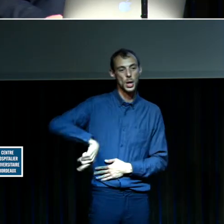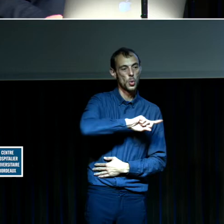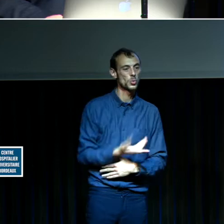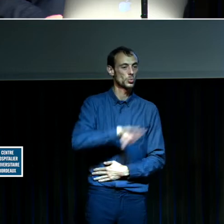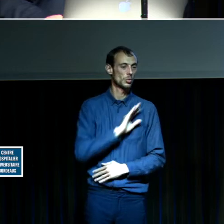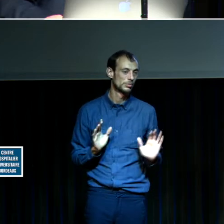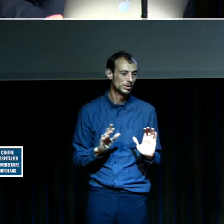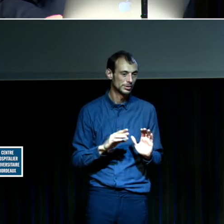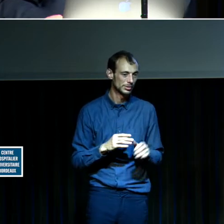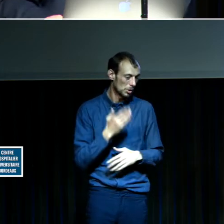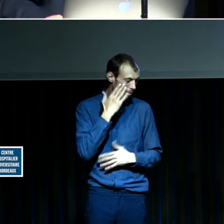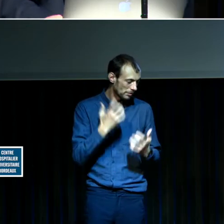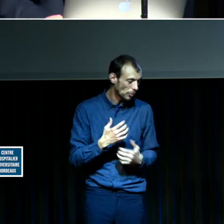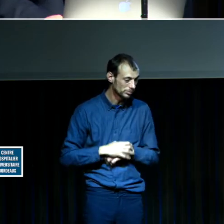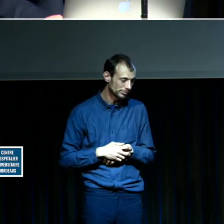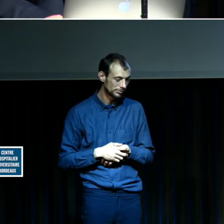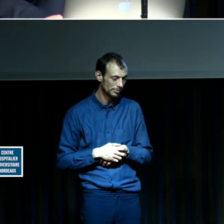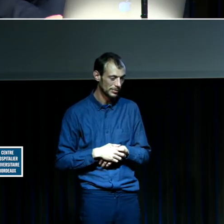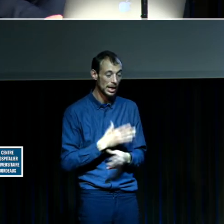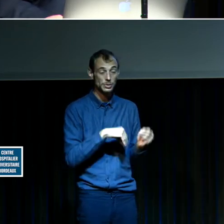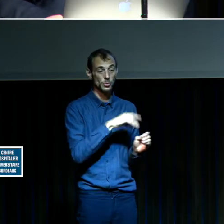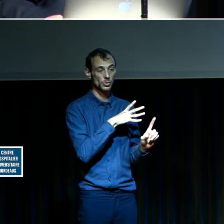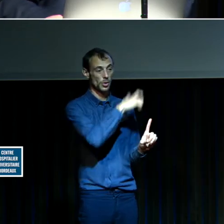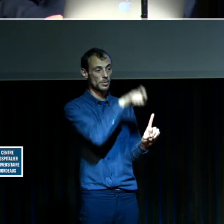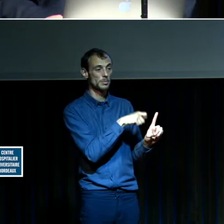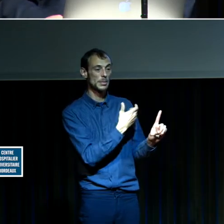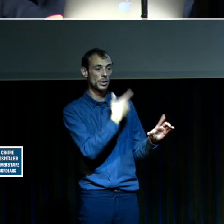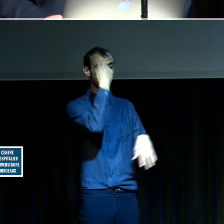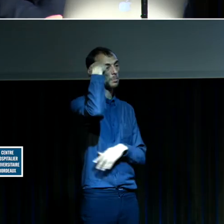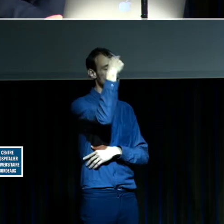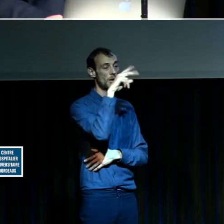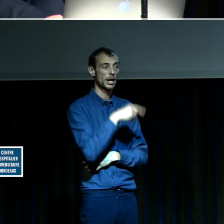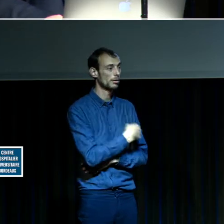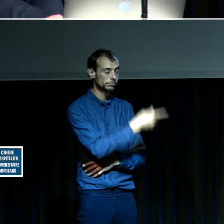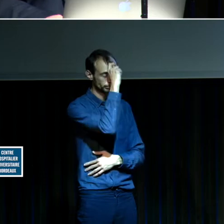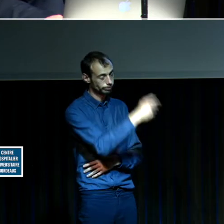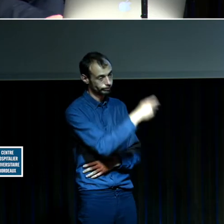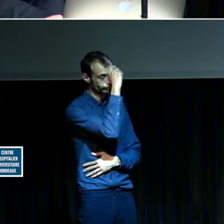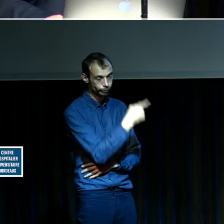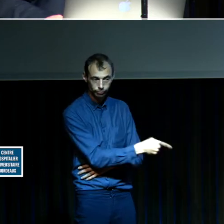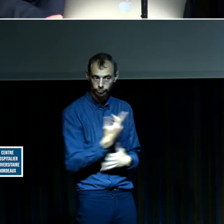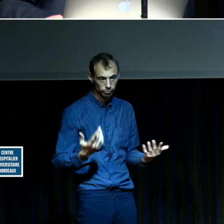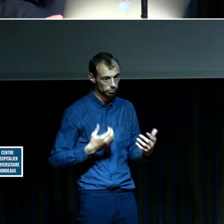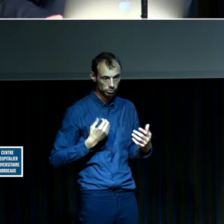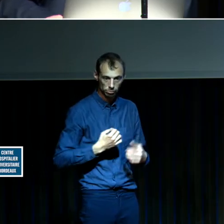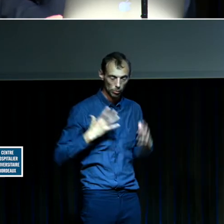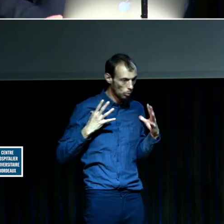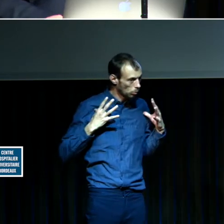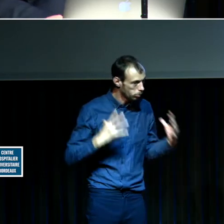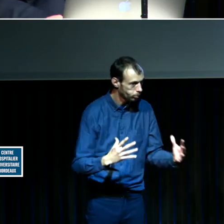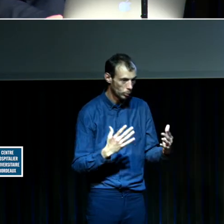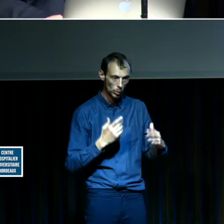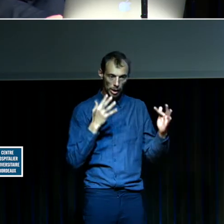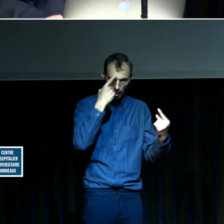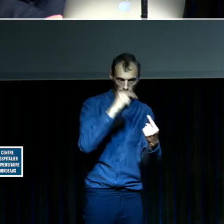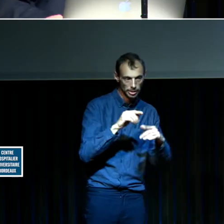je ne remercierai jamais assez pour toutes ces actions qui mènent destinées à aider à porter le message de la prévention grand